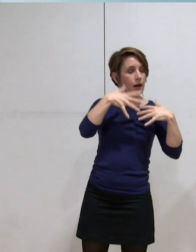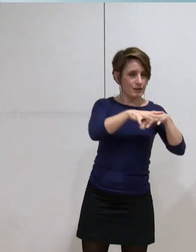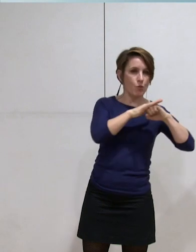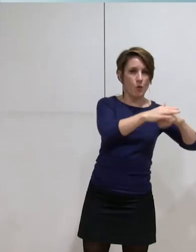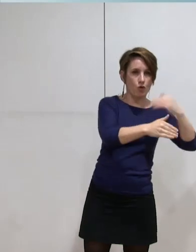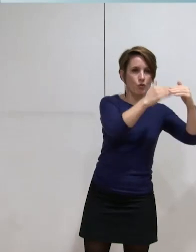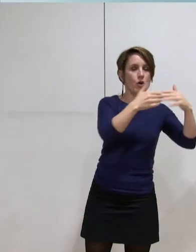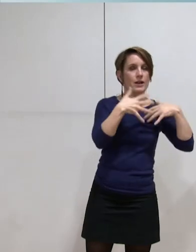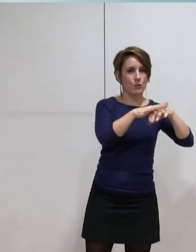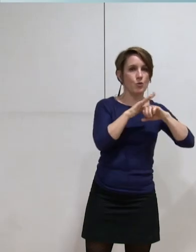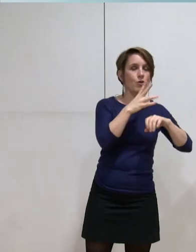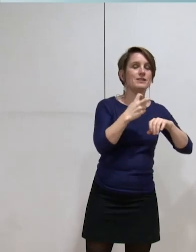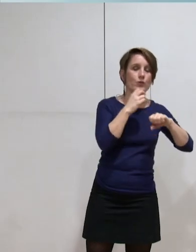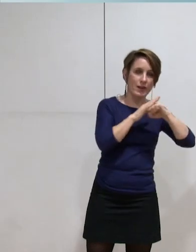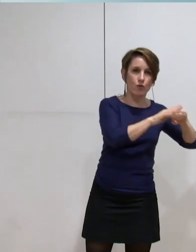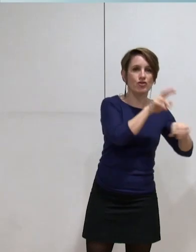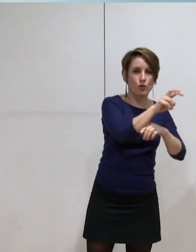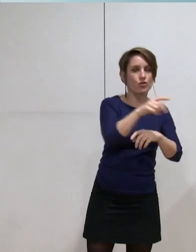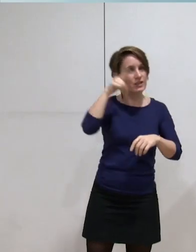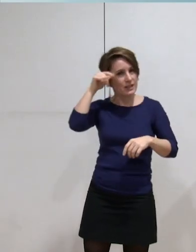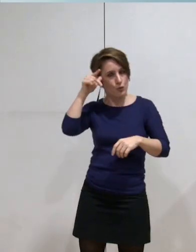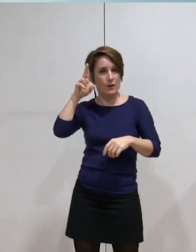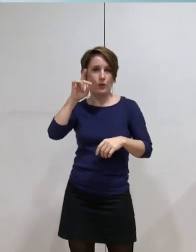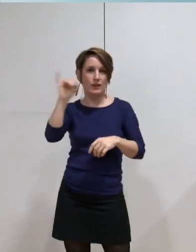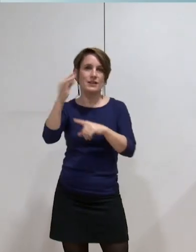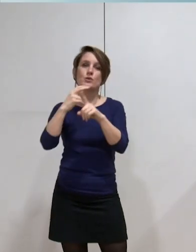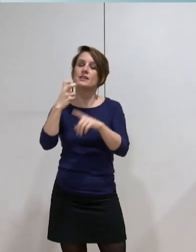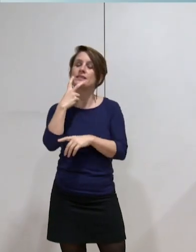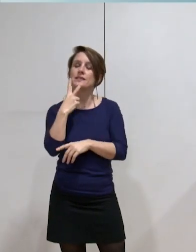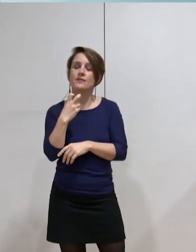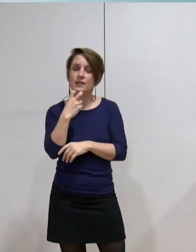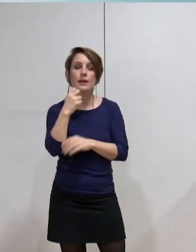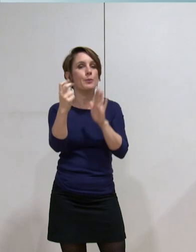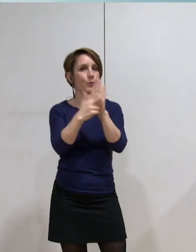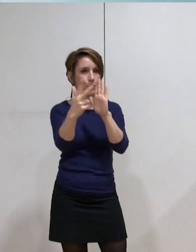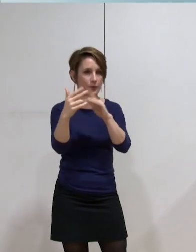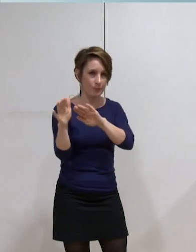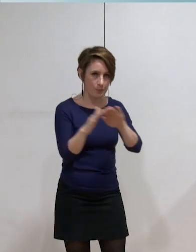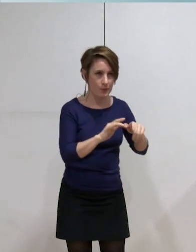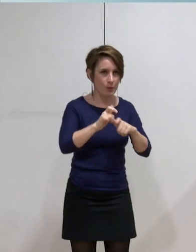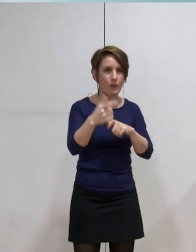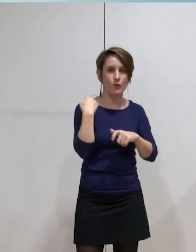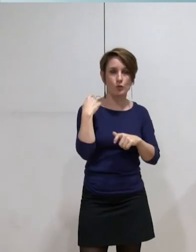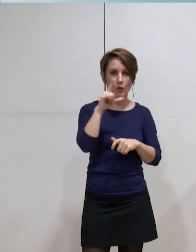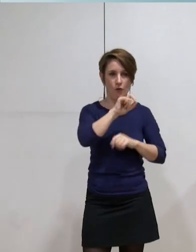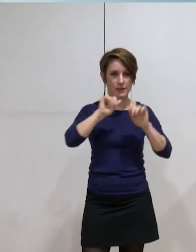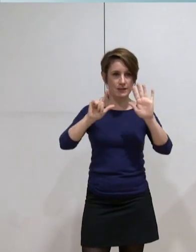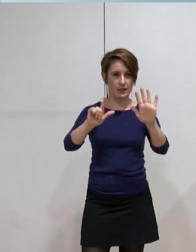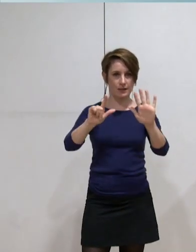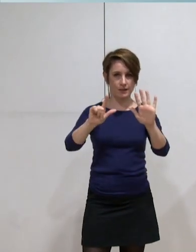gauche et de progrès rassemblement citoyen de la gauche et écologistes républquain udi société civile délibération adoptée la